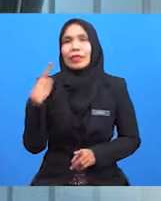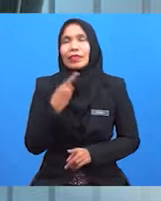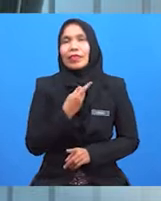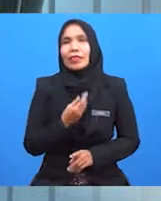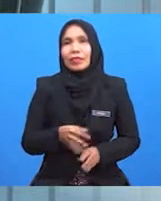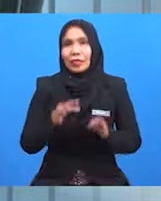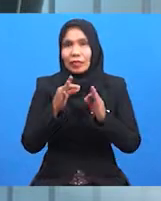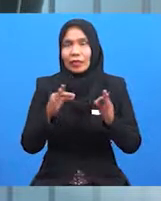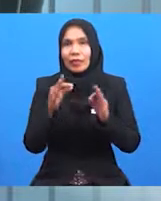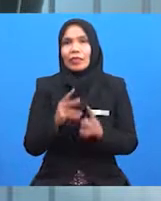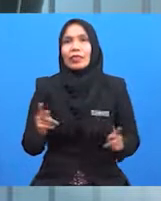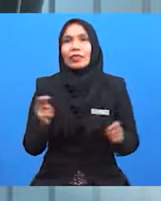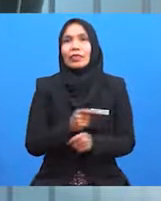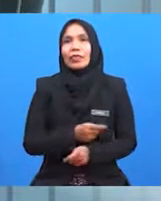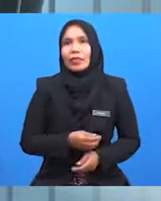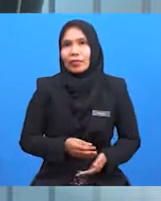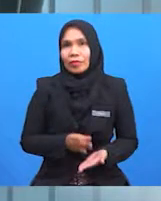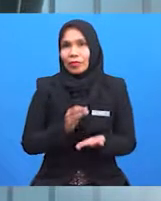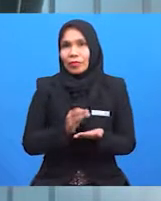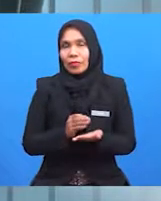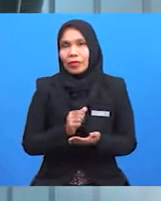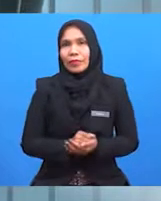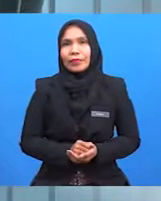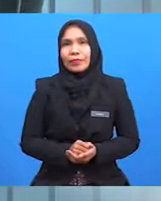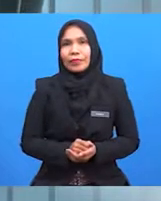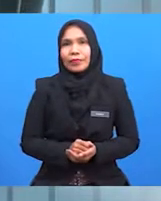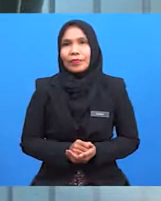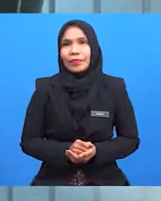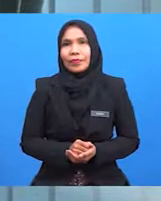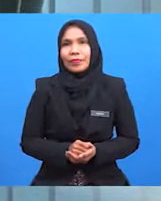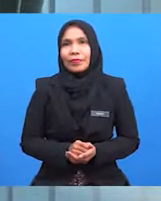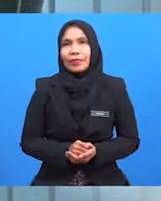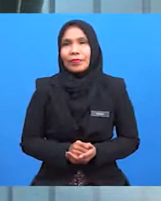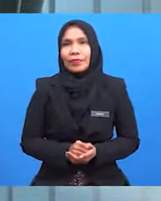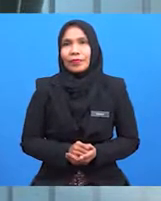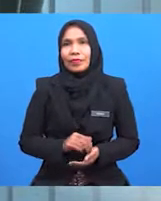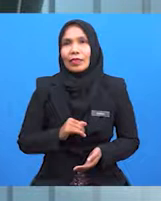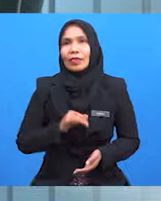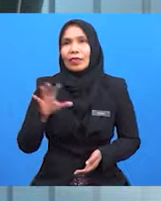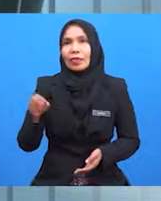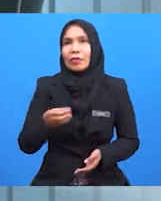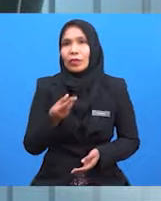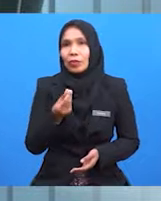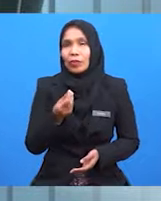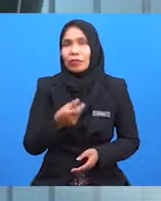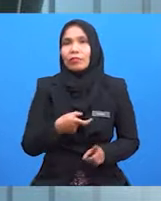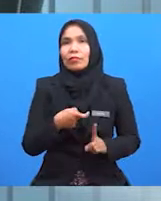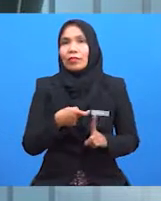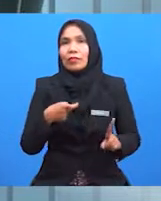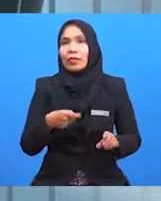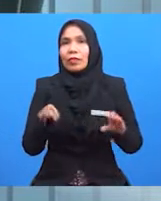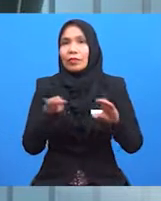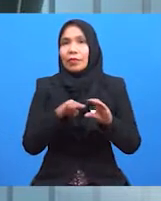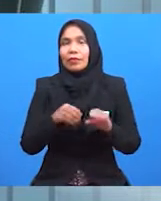duit, biasanya kita akan kaitkan dengan bank. Saya ambil duit ini dari bank. Duit ini masih